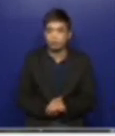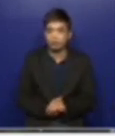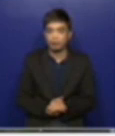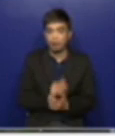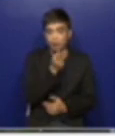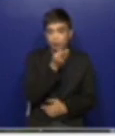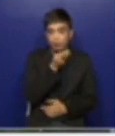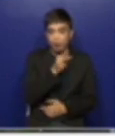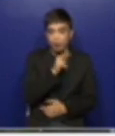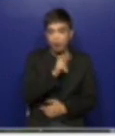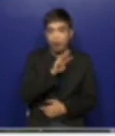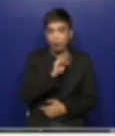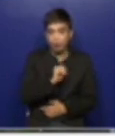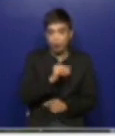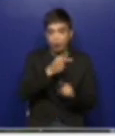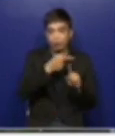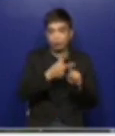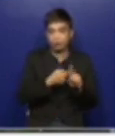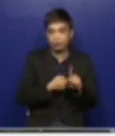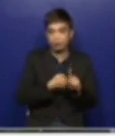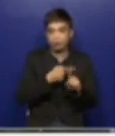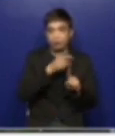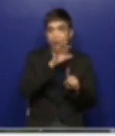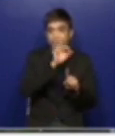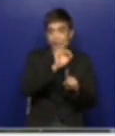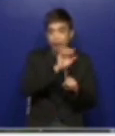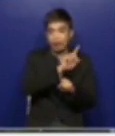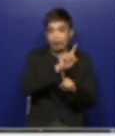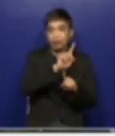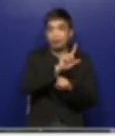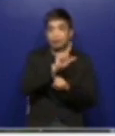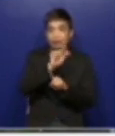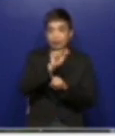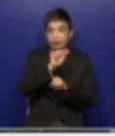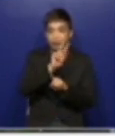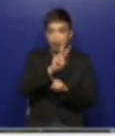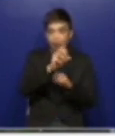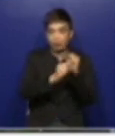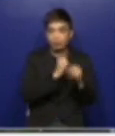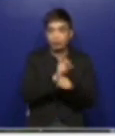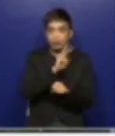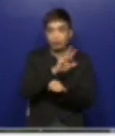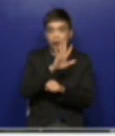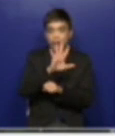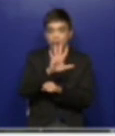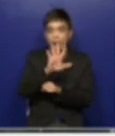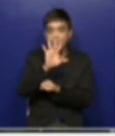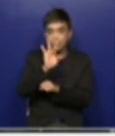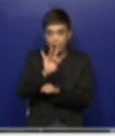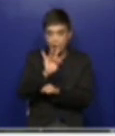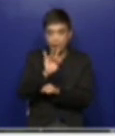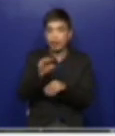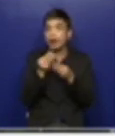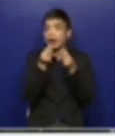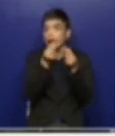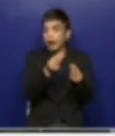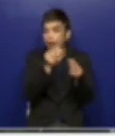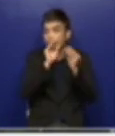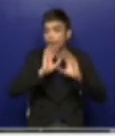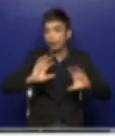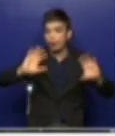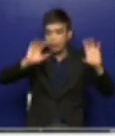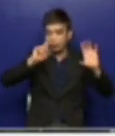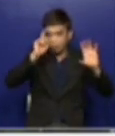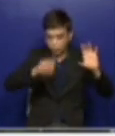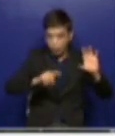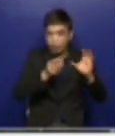ครม.เมื่อ22กันยา58ให้หน่วยงานของรัฐปรับปรุงแผนที่แนวเขตที่ดินของ